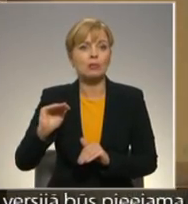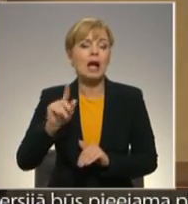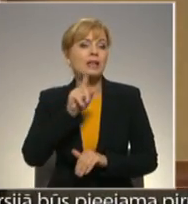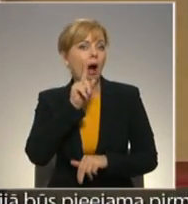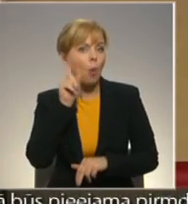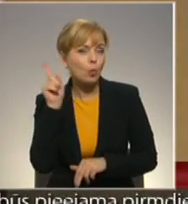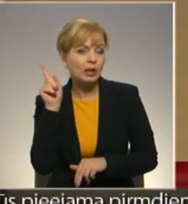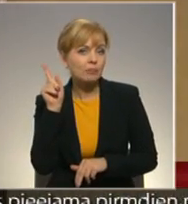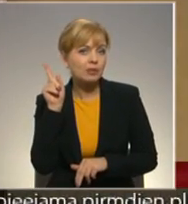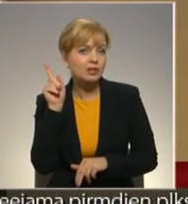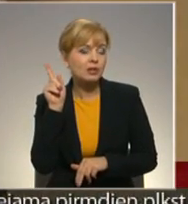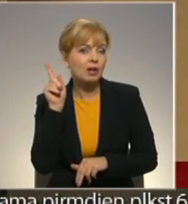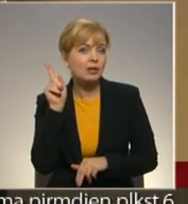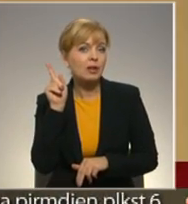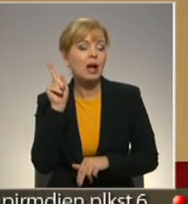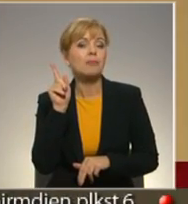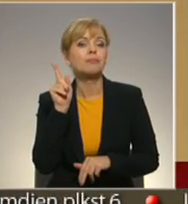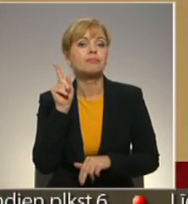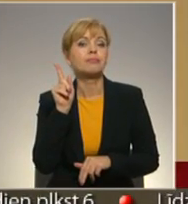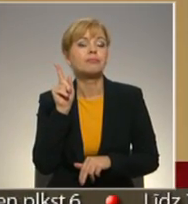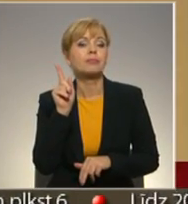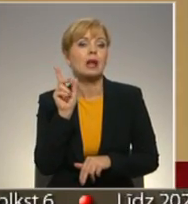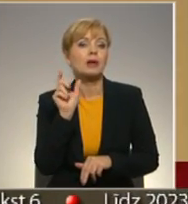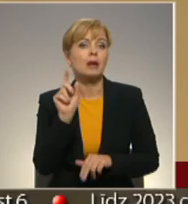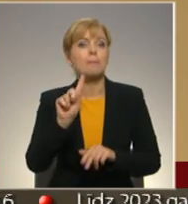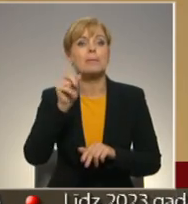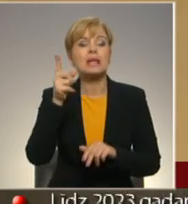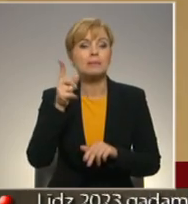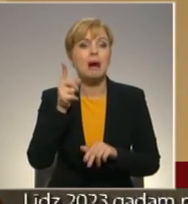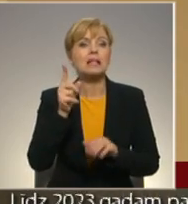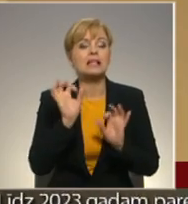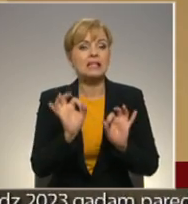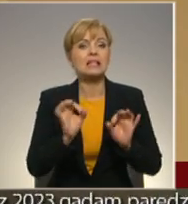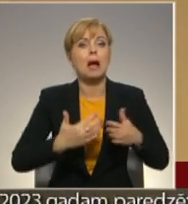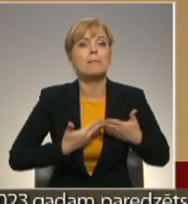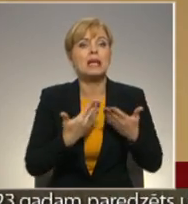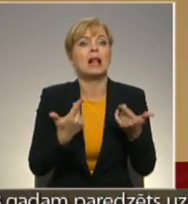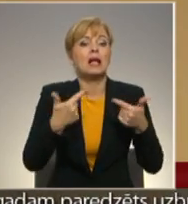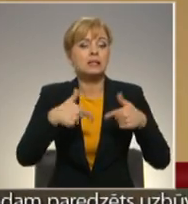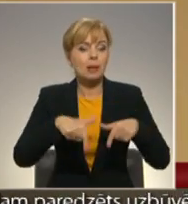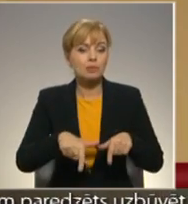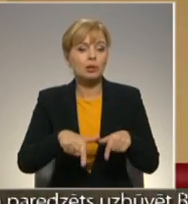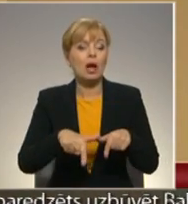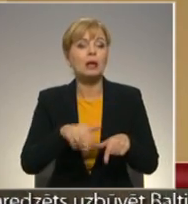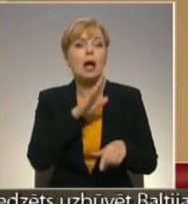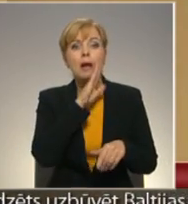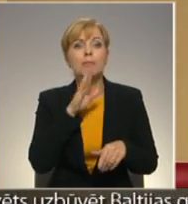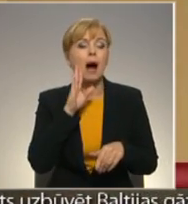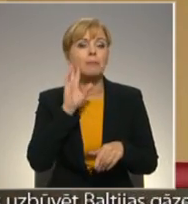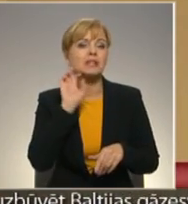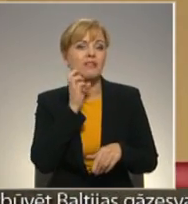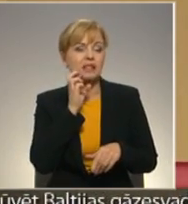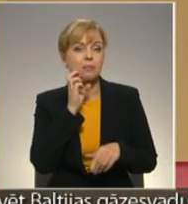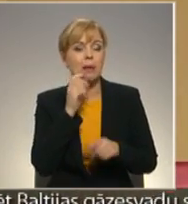jaunību, diskotēku laiks, tad pirmās īstās mīlestības laiks un mammas un vecmammas